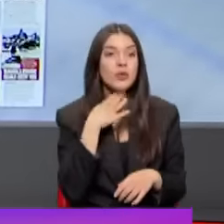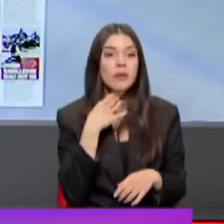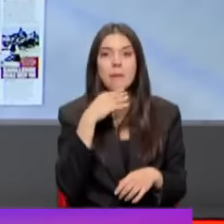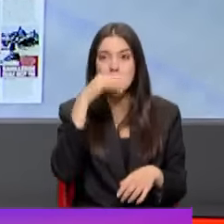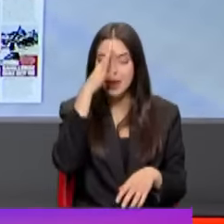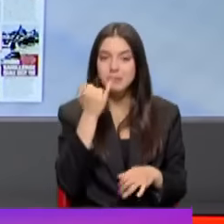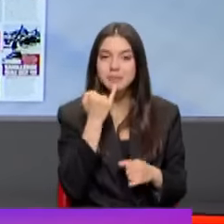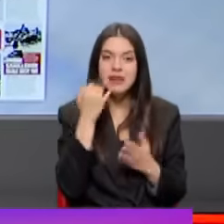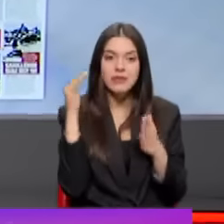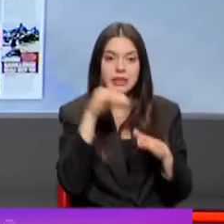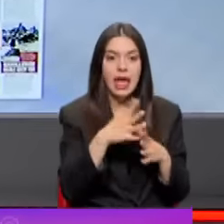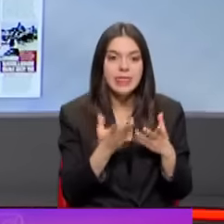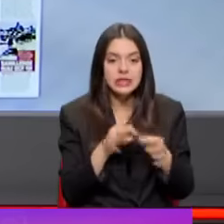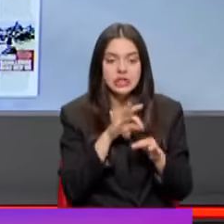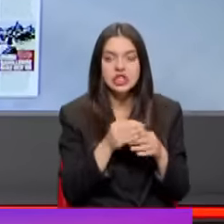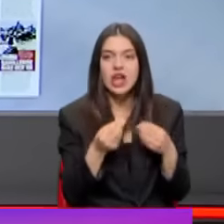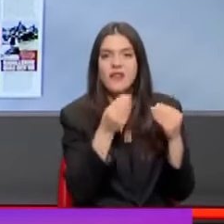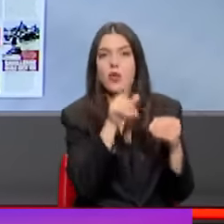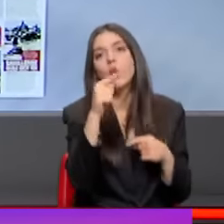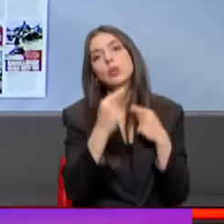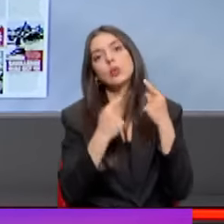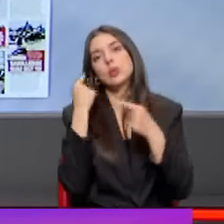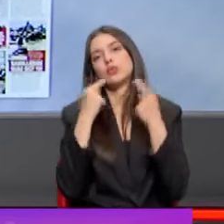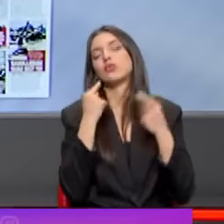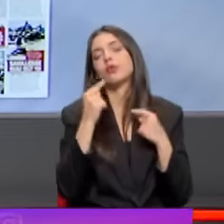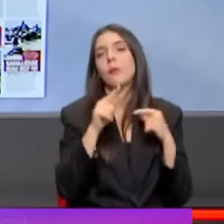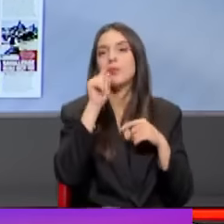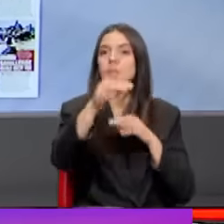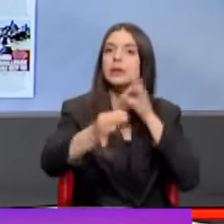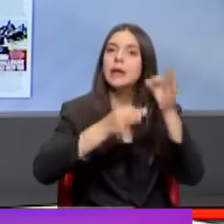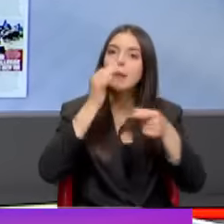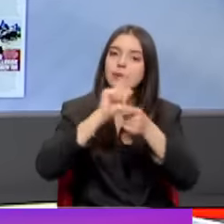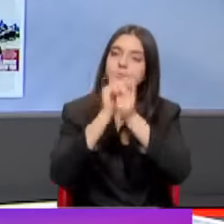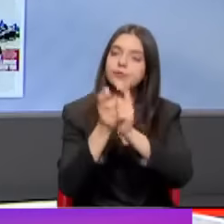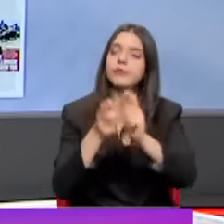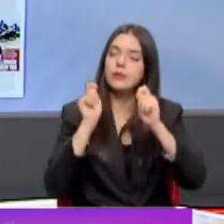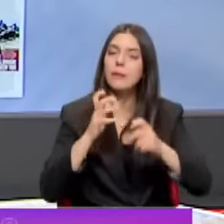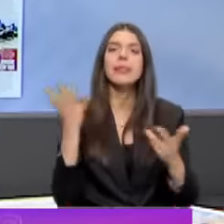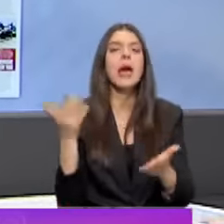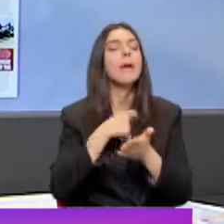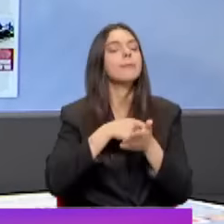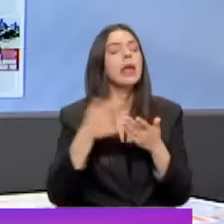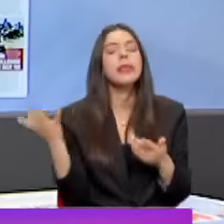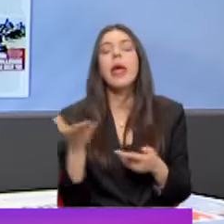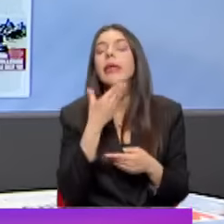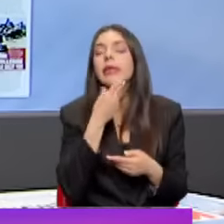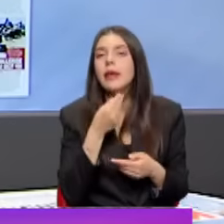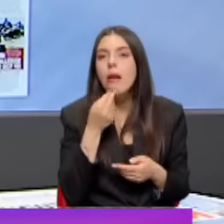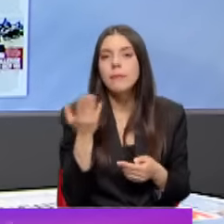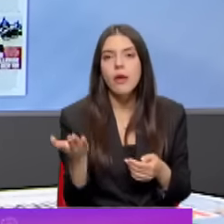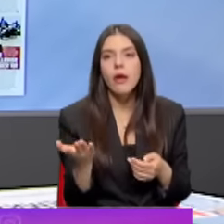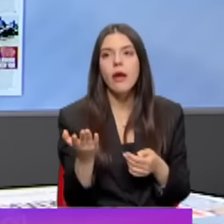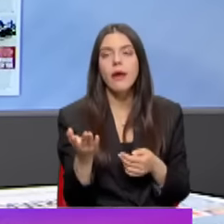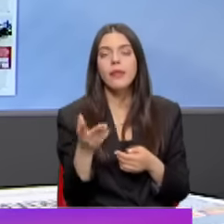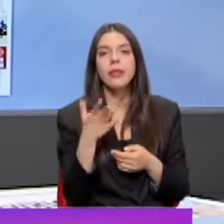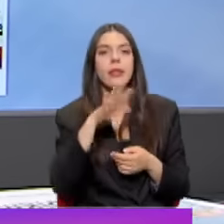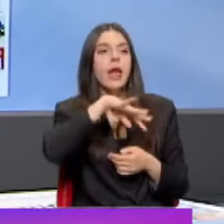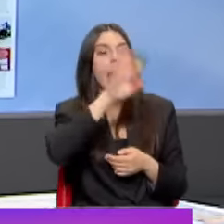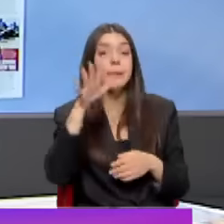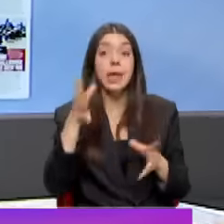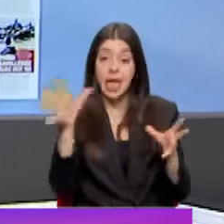ağırlayacak düşünüyorlar Şimdiden kara kara buna dair çokça haber yaptık Ne maaşı ne ikramiyesi hepsini toplasan yine de